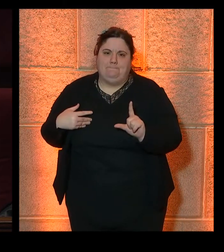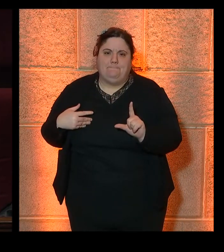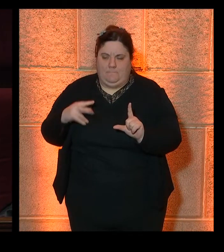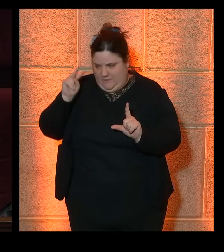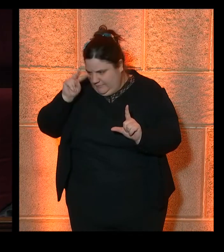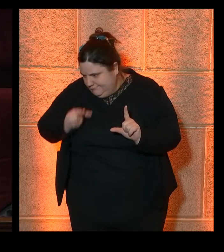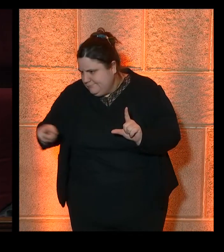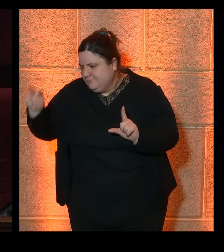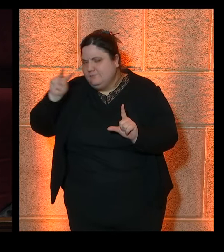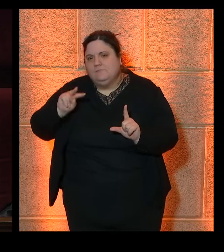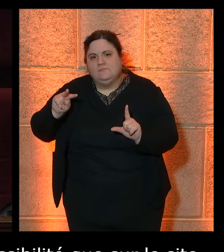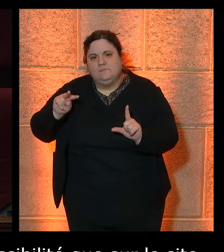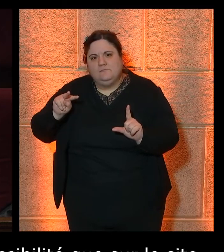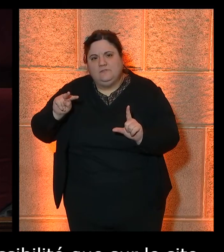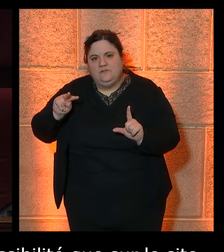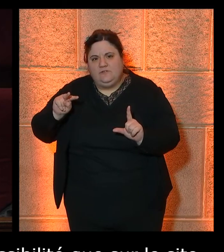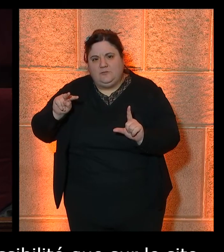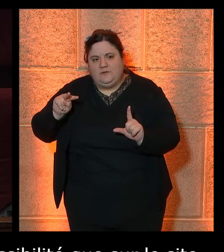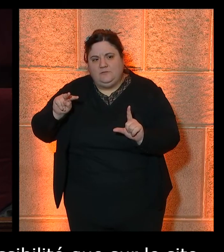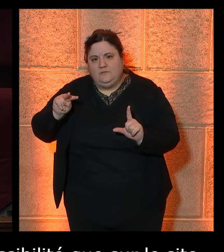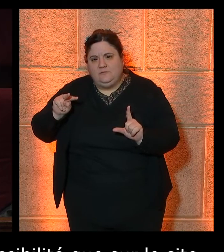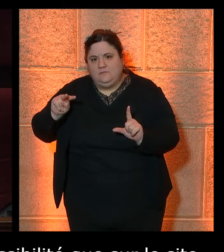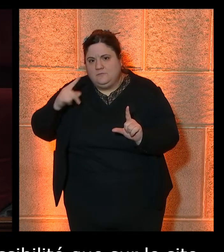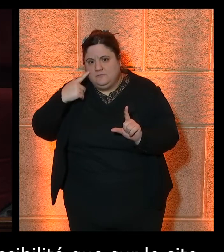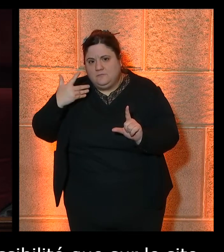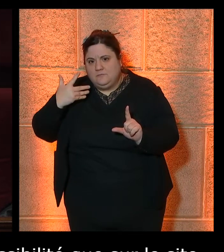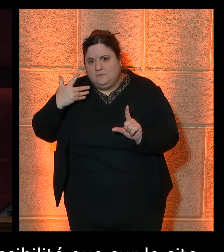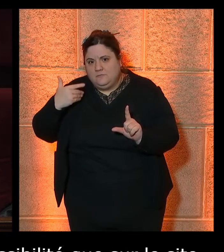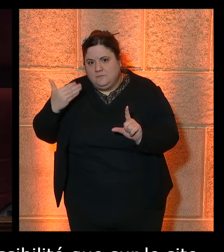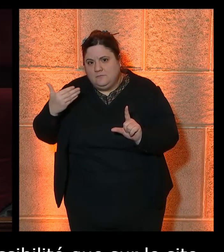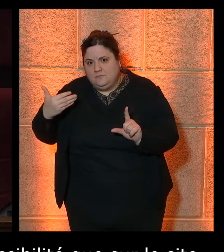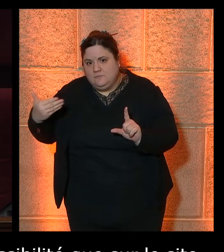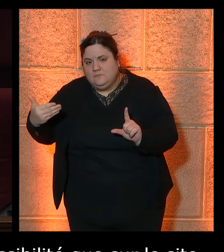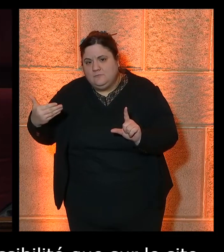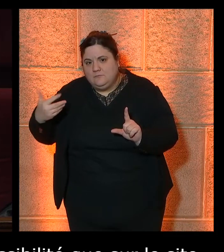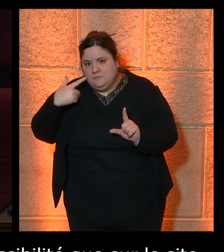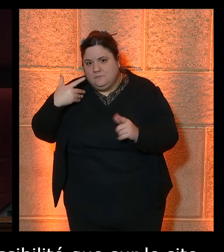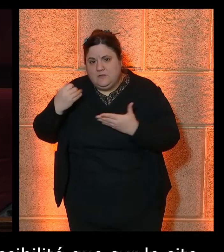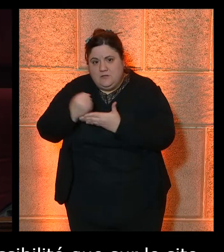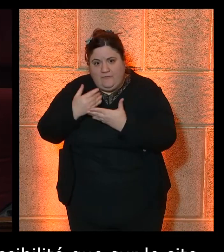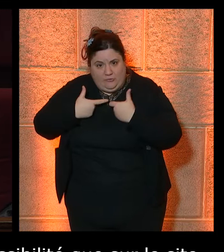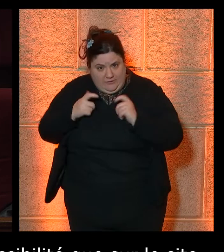rendre évidemment l'ensemble de ces informations accessibles.